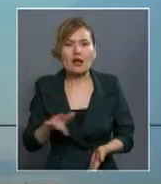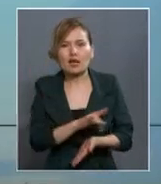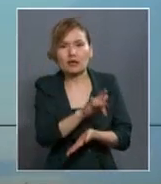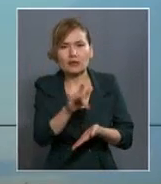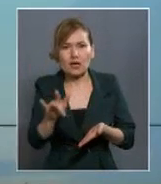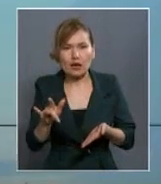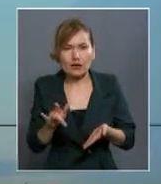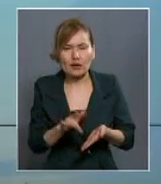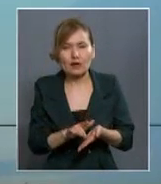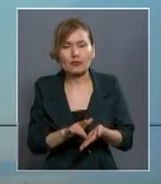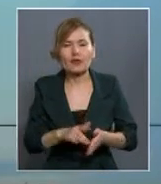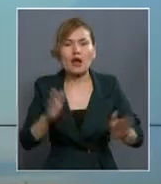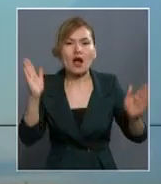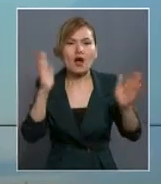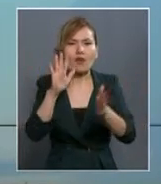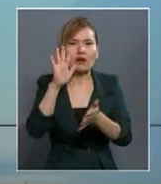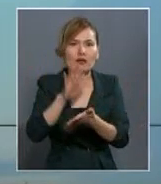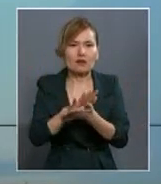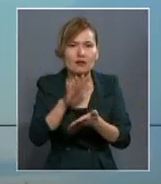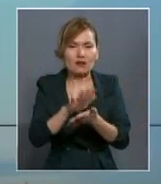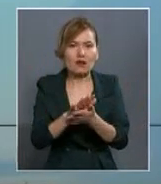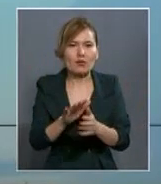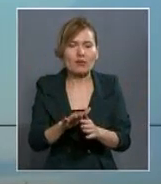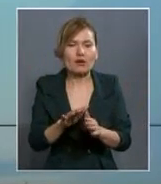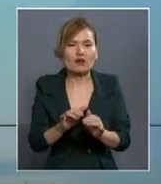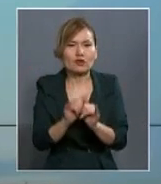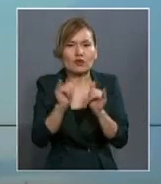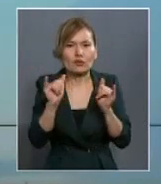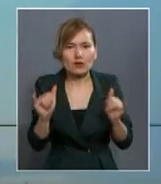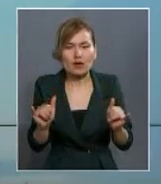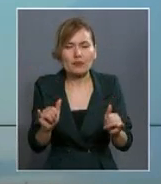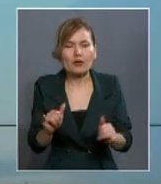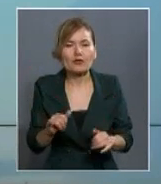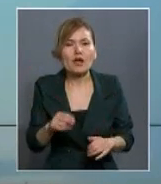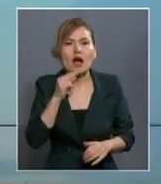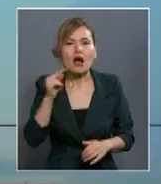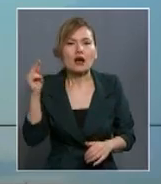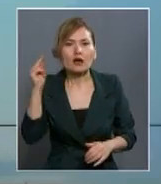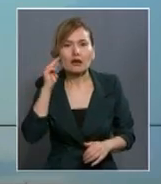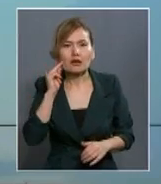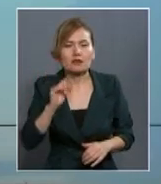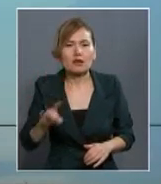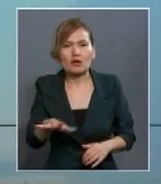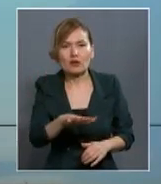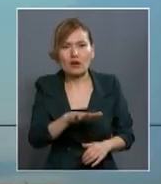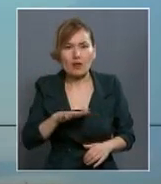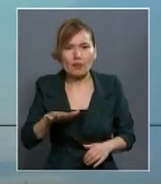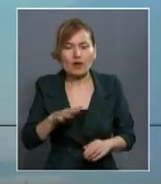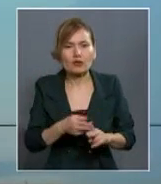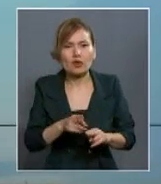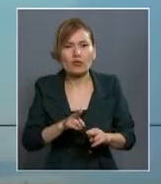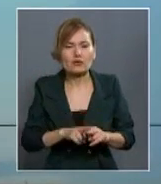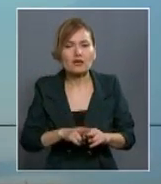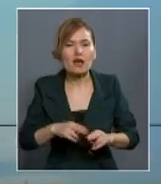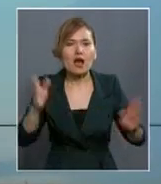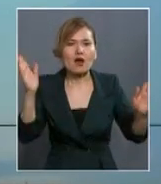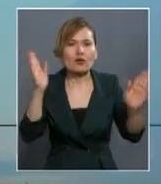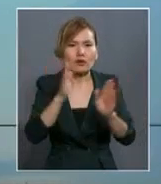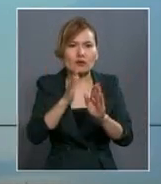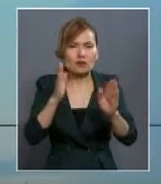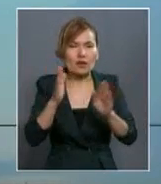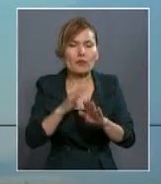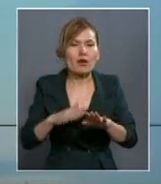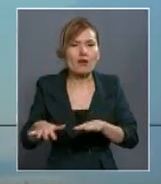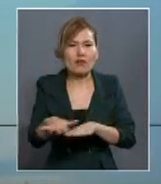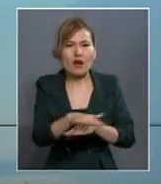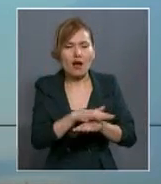Қытай қалаларын тағы да түтін басты. Осы аптада Бейжіңде екінші дәрежелі сарғылт түсті ескерту жарияланды. Билік болса